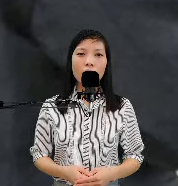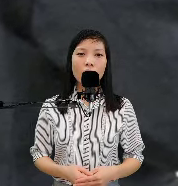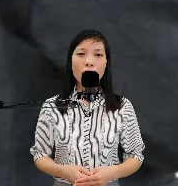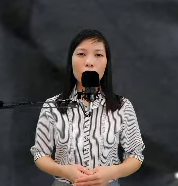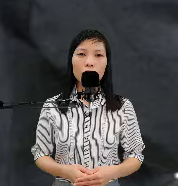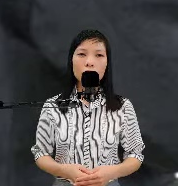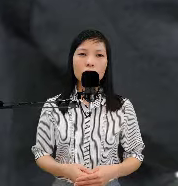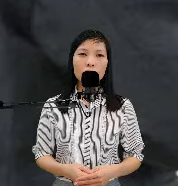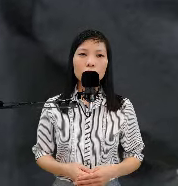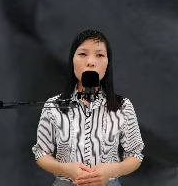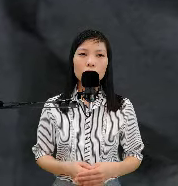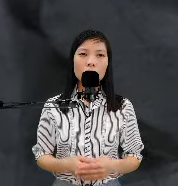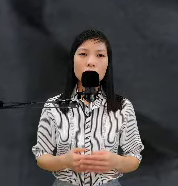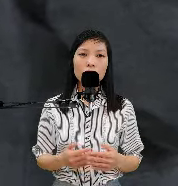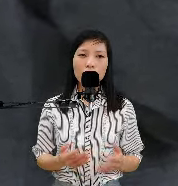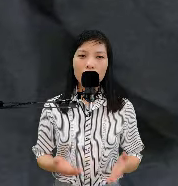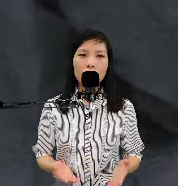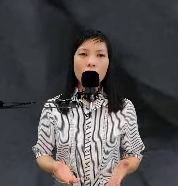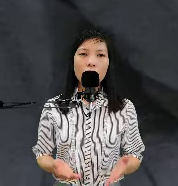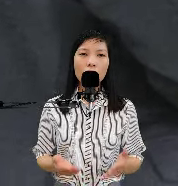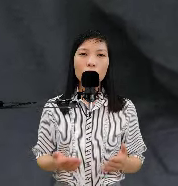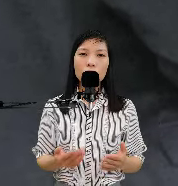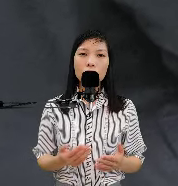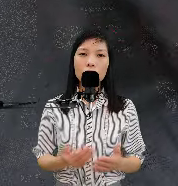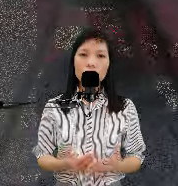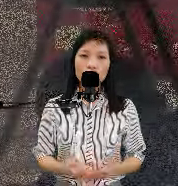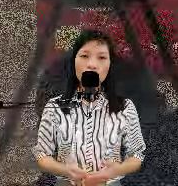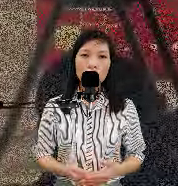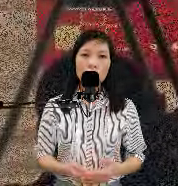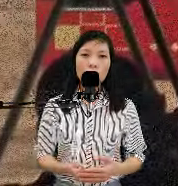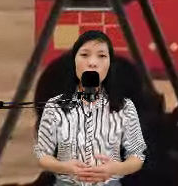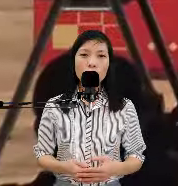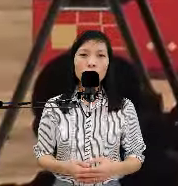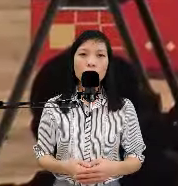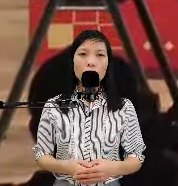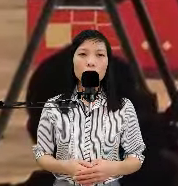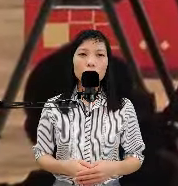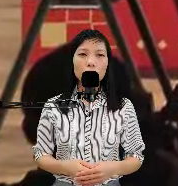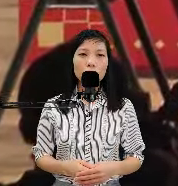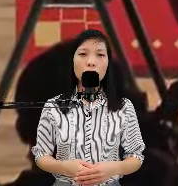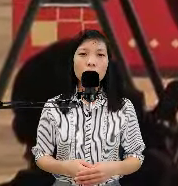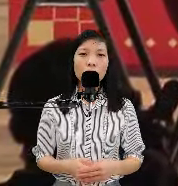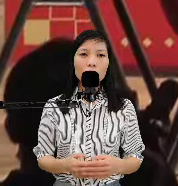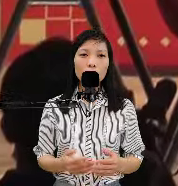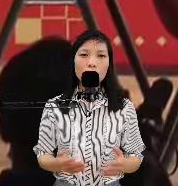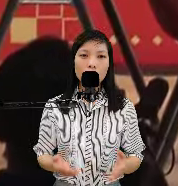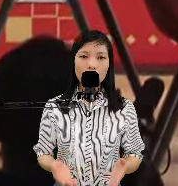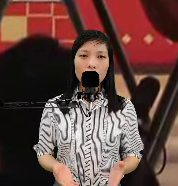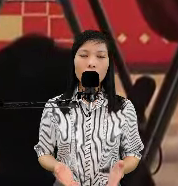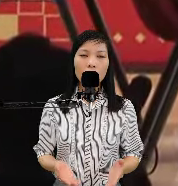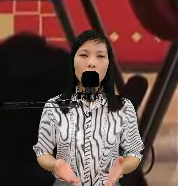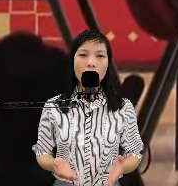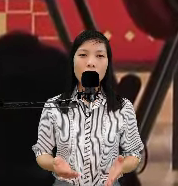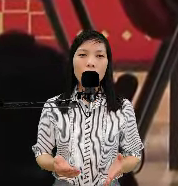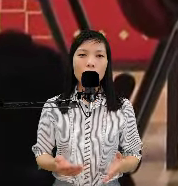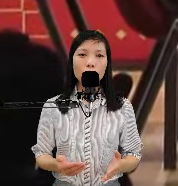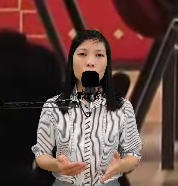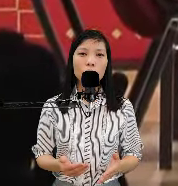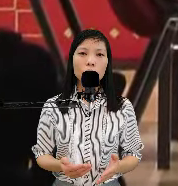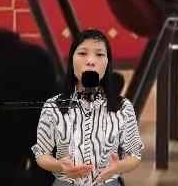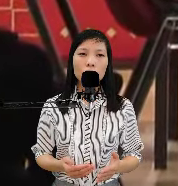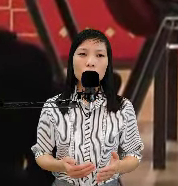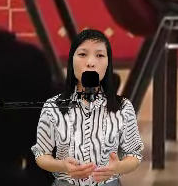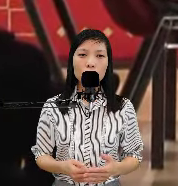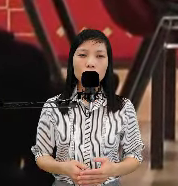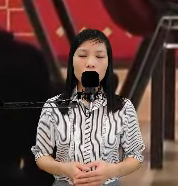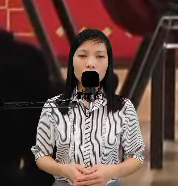ができたこで先手は手に困りません局時刻は16時42分最後は地玉の